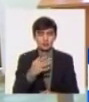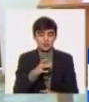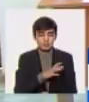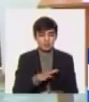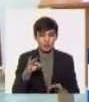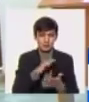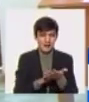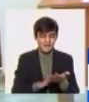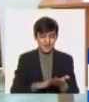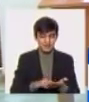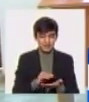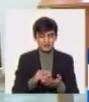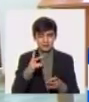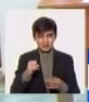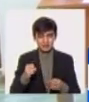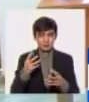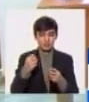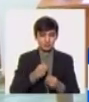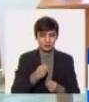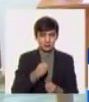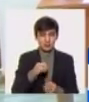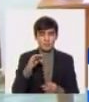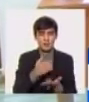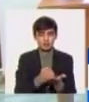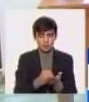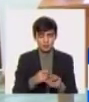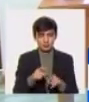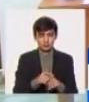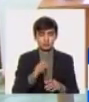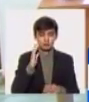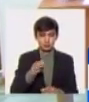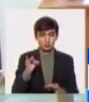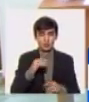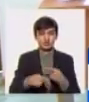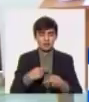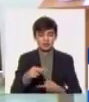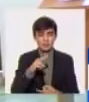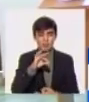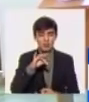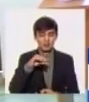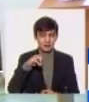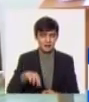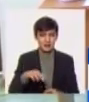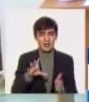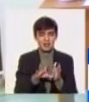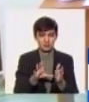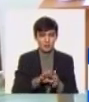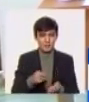также заявление на получение данного вида пособия будет приниматься через портал электронного